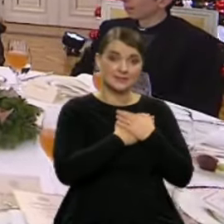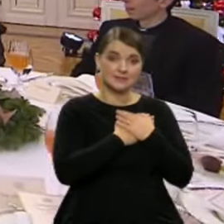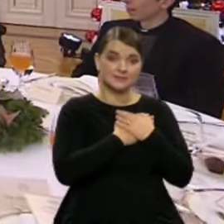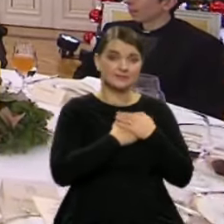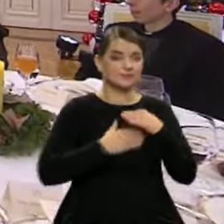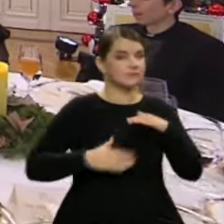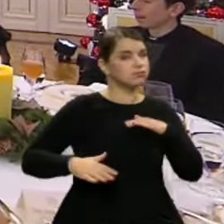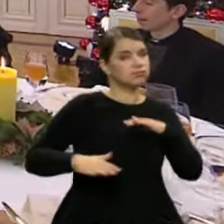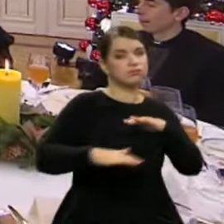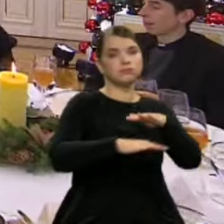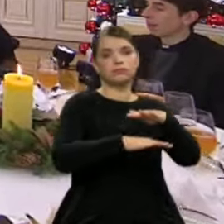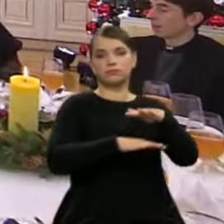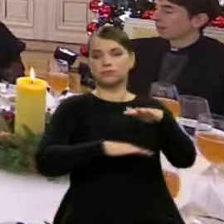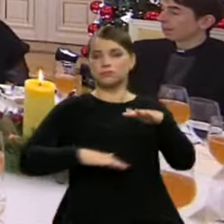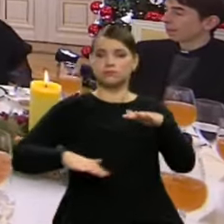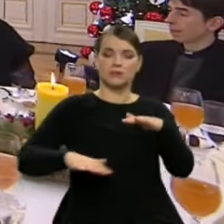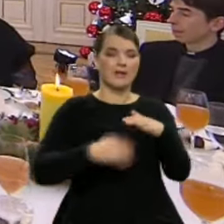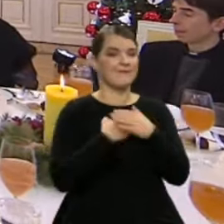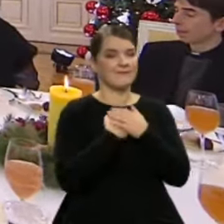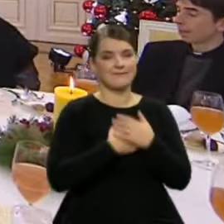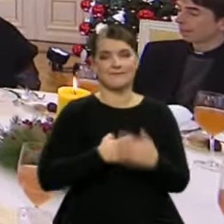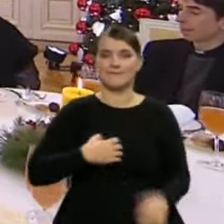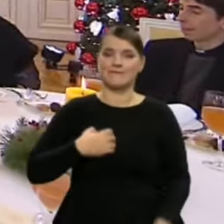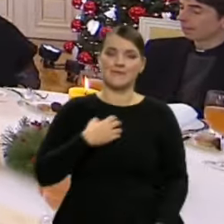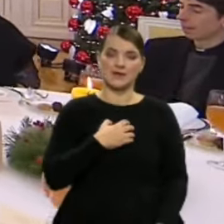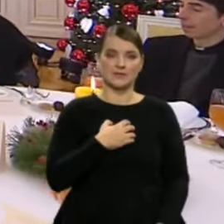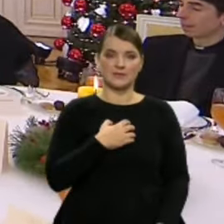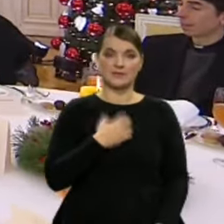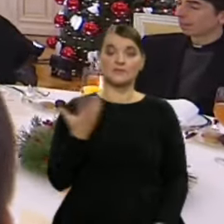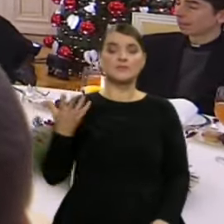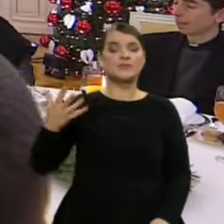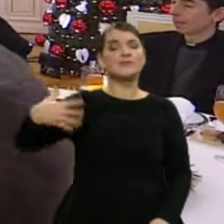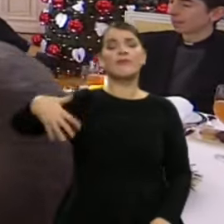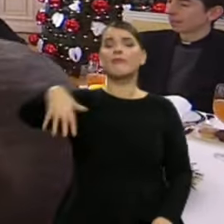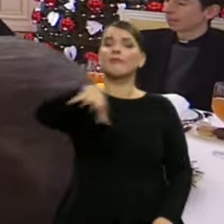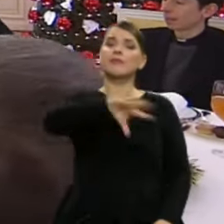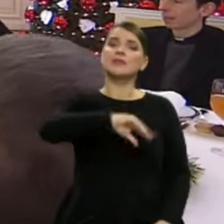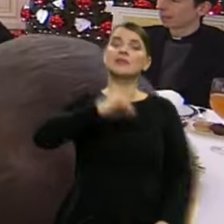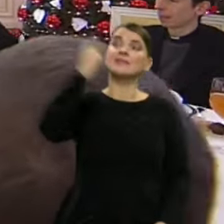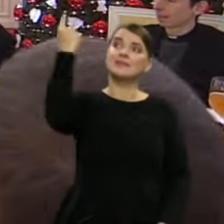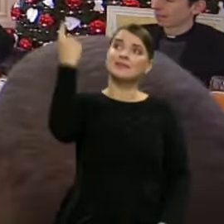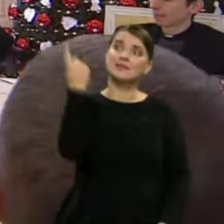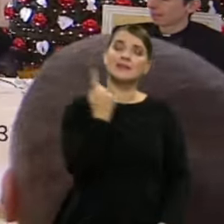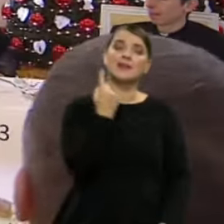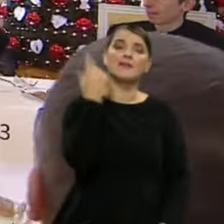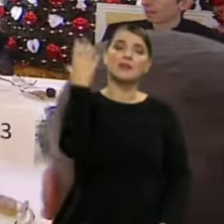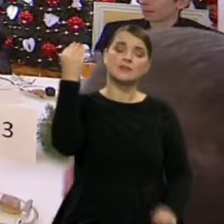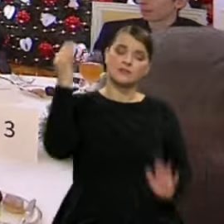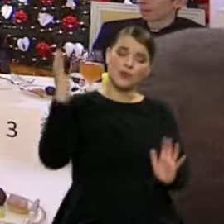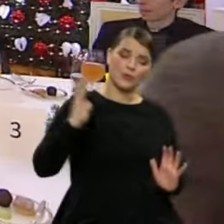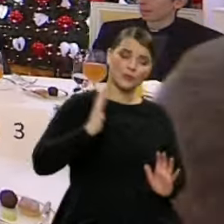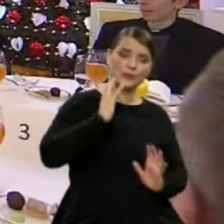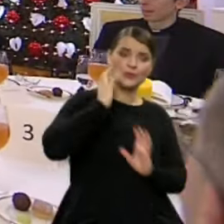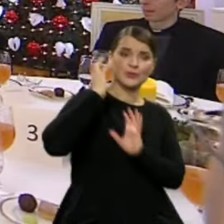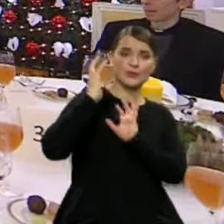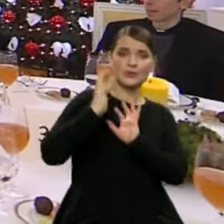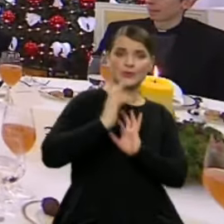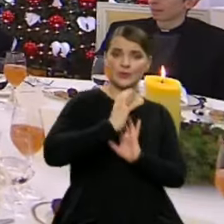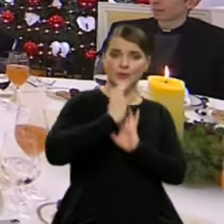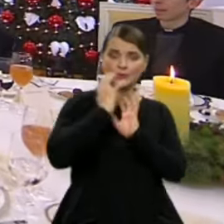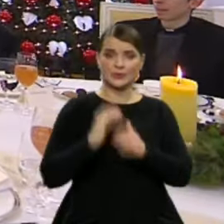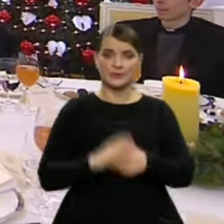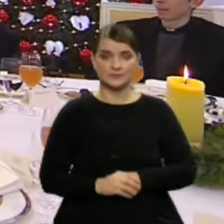pamatinė svarbiausia žinia mums. Esame paties Dievo mylimi. Tai